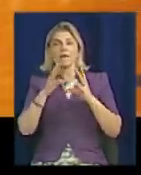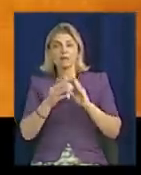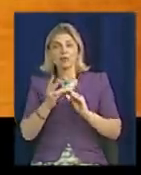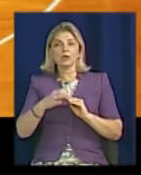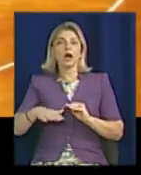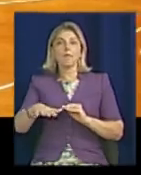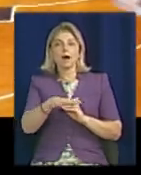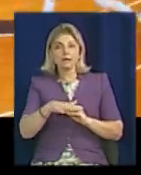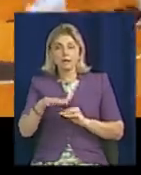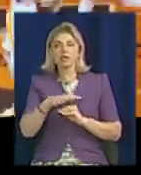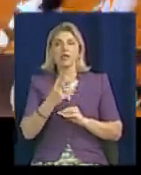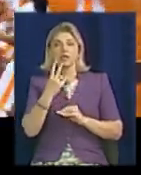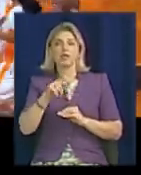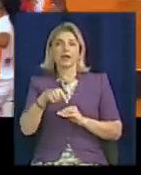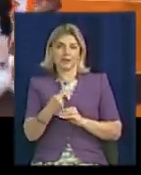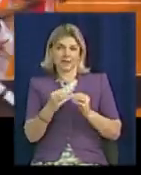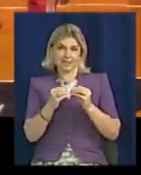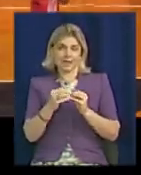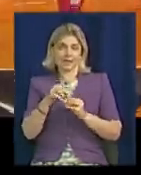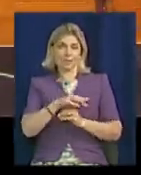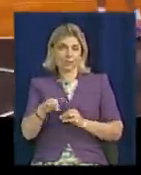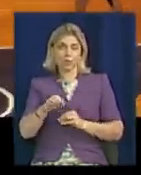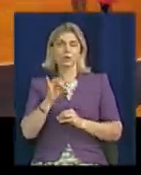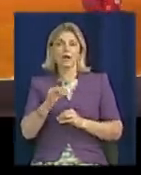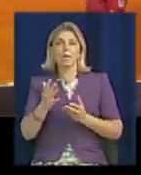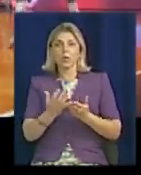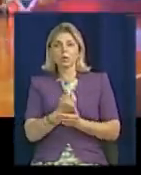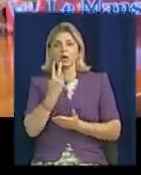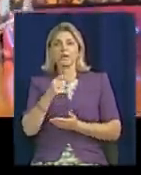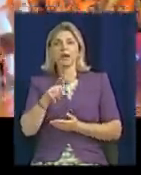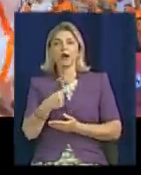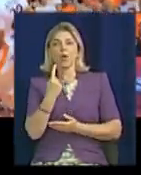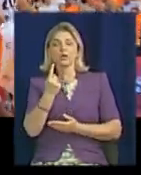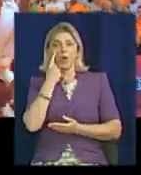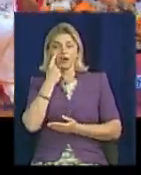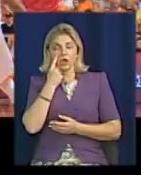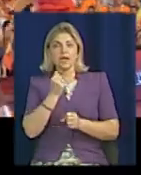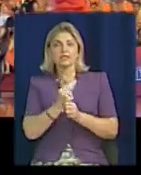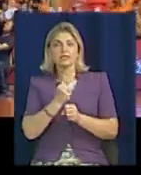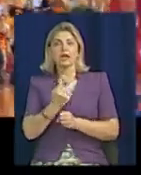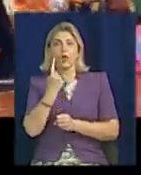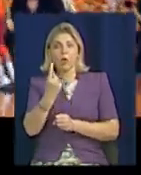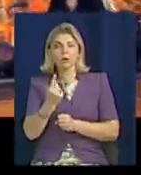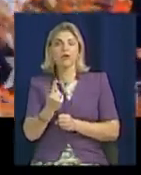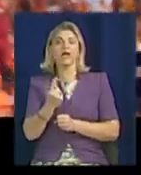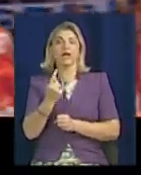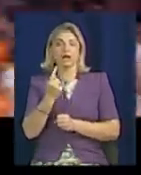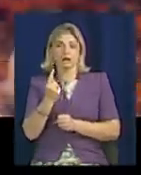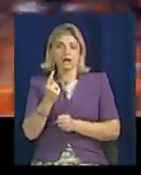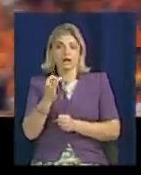майданчику 11,2 хвилини і набирав 1,2 очка, робив одне підбирання та